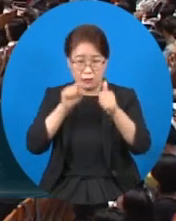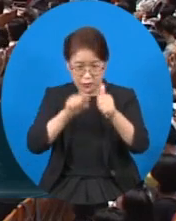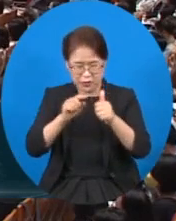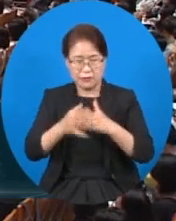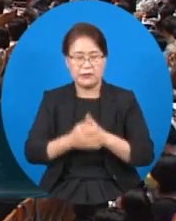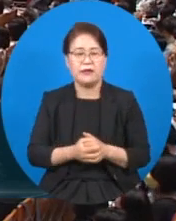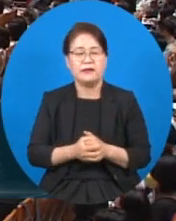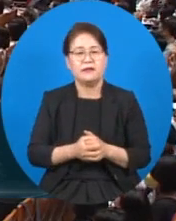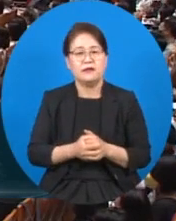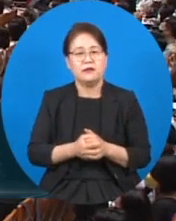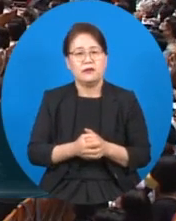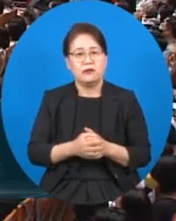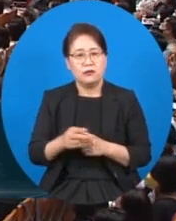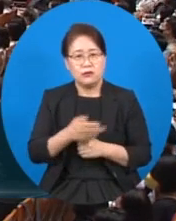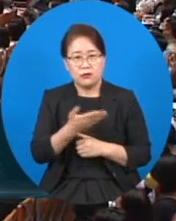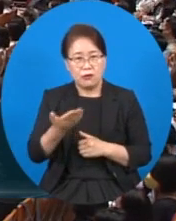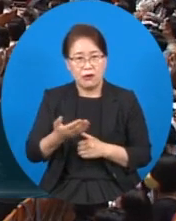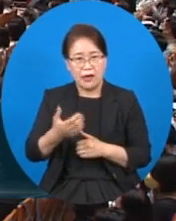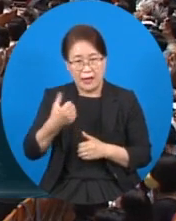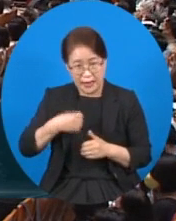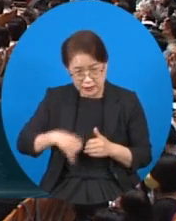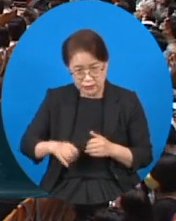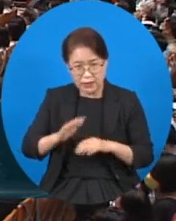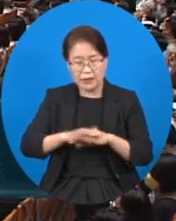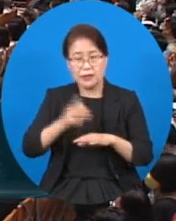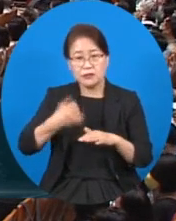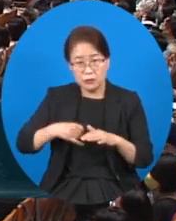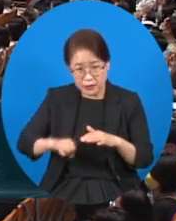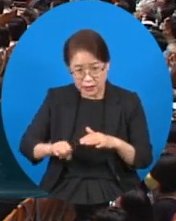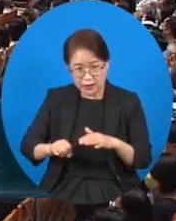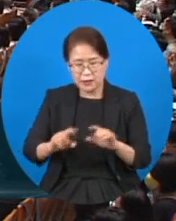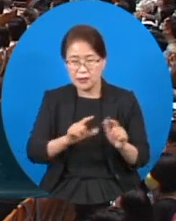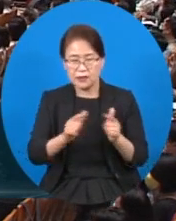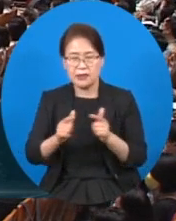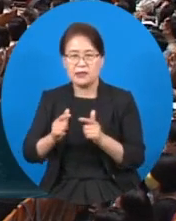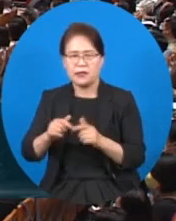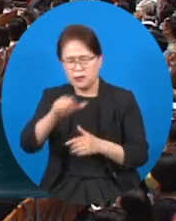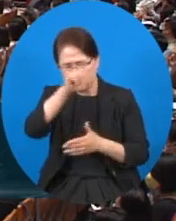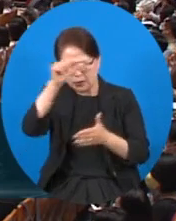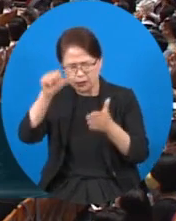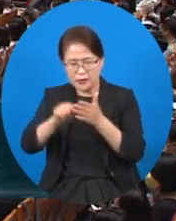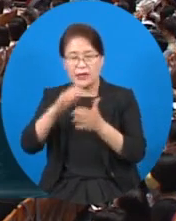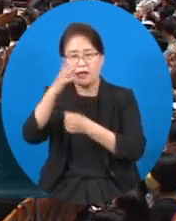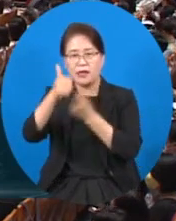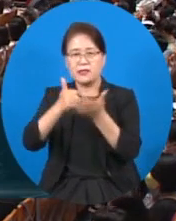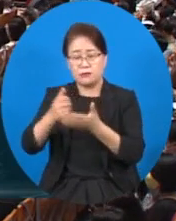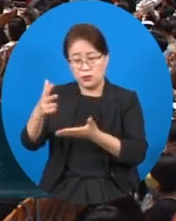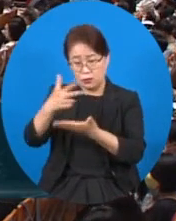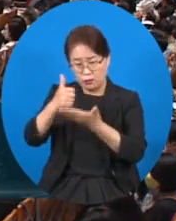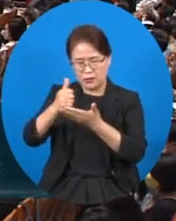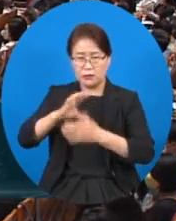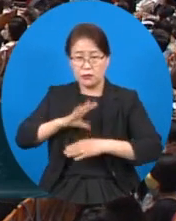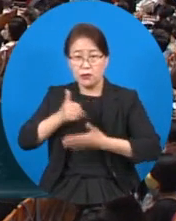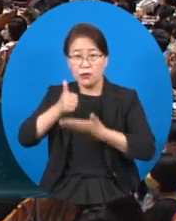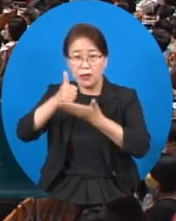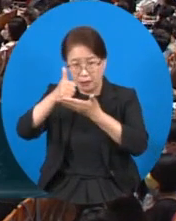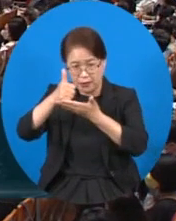같이요. 곧 너와 내 아들과 내 손자들이 평생에 내 하나님 여호와를